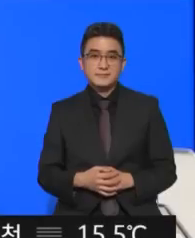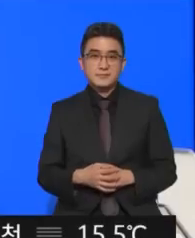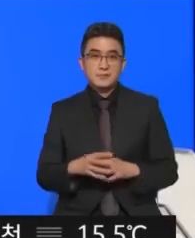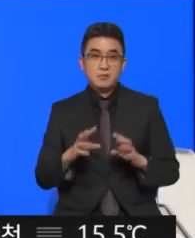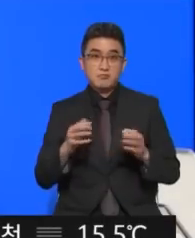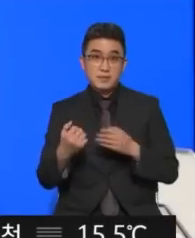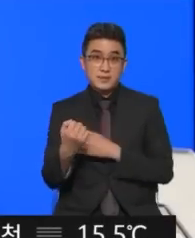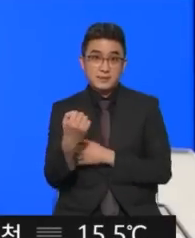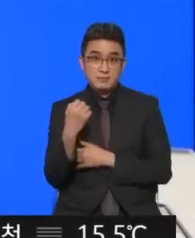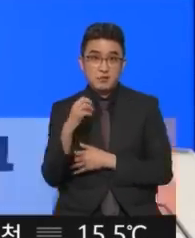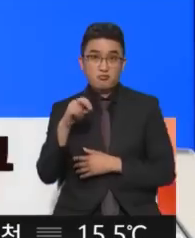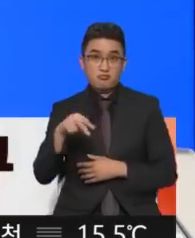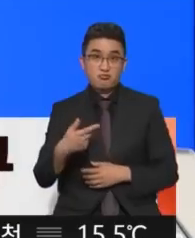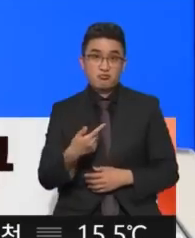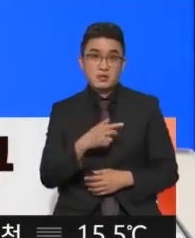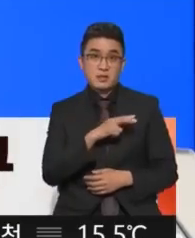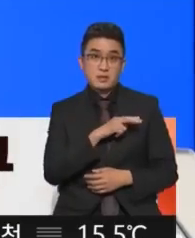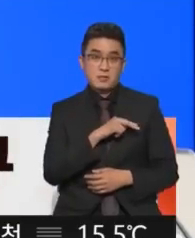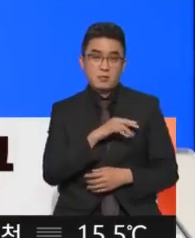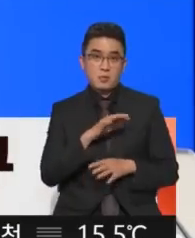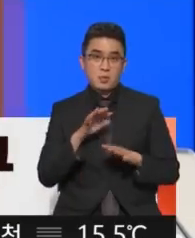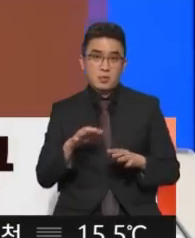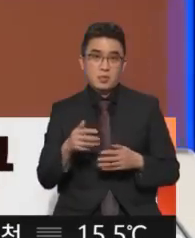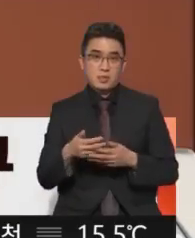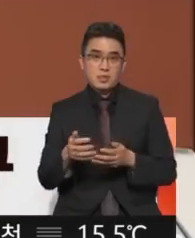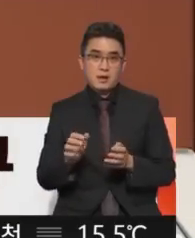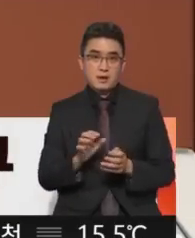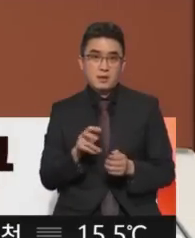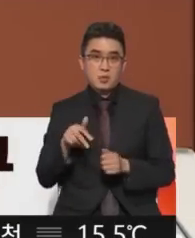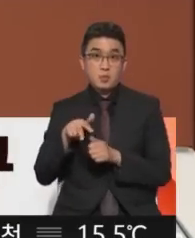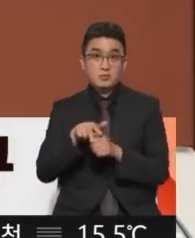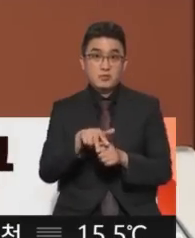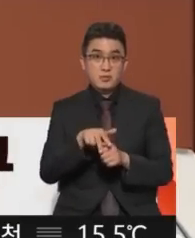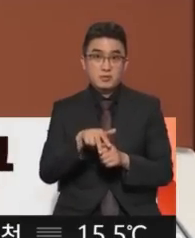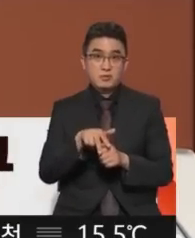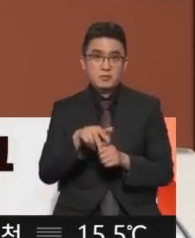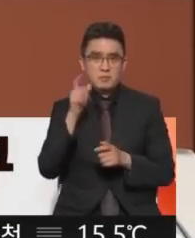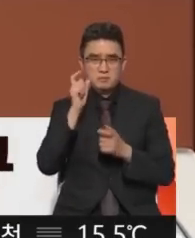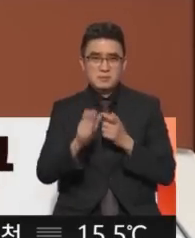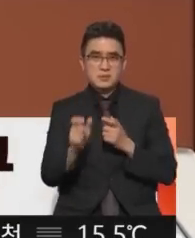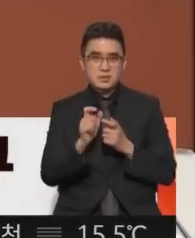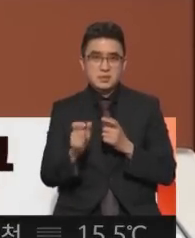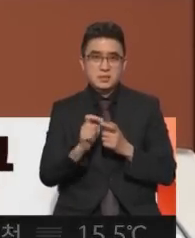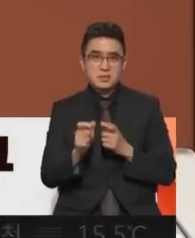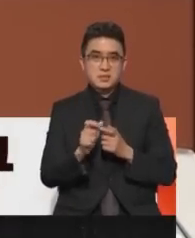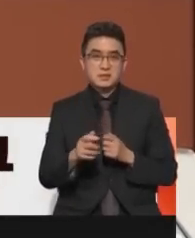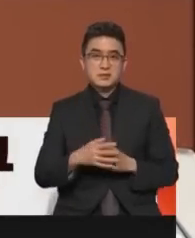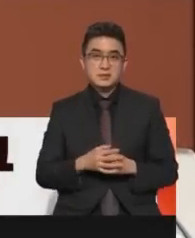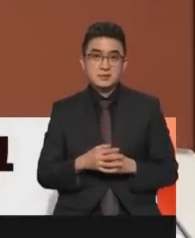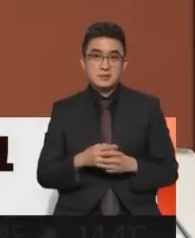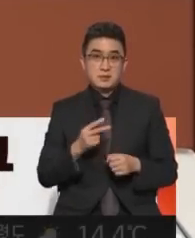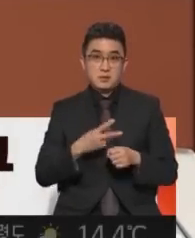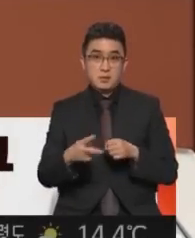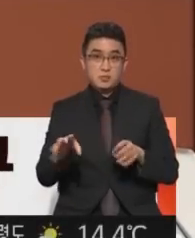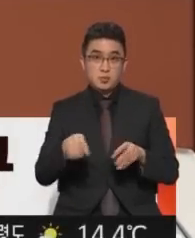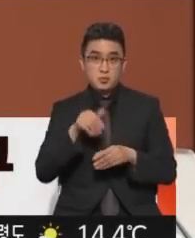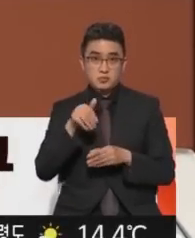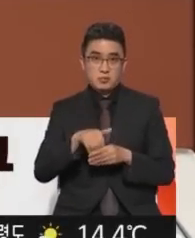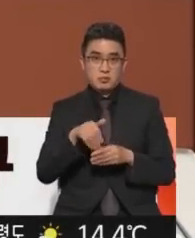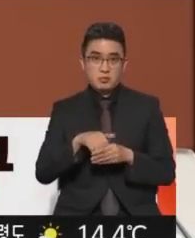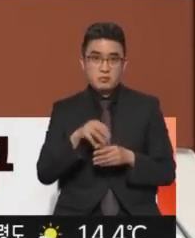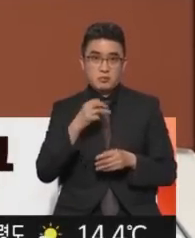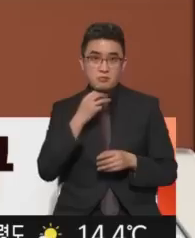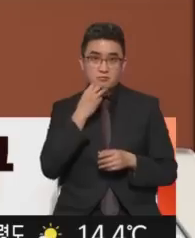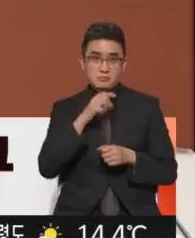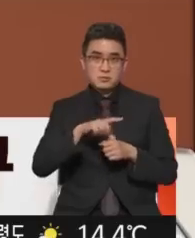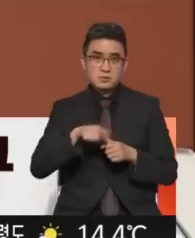국민의힘 윤상현 의원이 오늘 당권 도전을 깊게 고민 중이라고 밝혔습니다. 본인 스스로를 2024년 총선에서 수도권 승리를